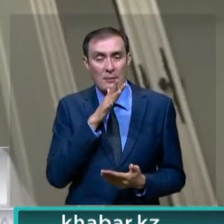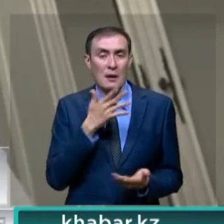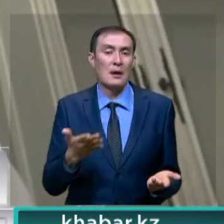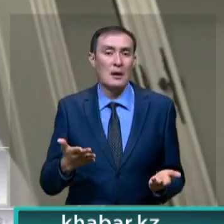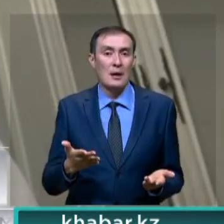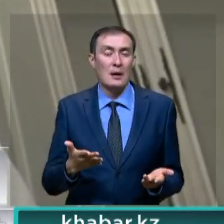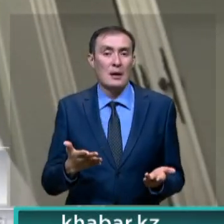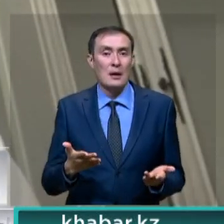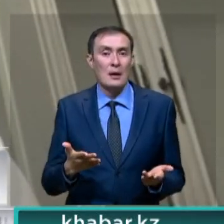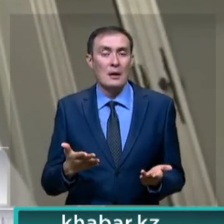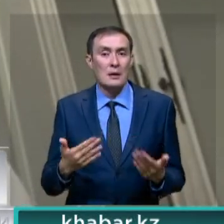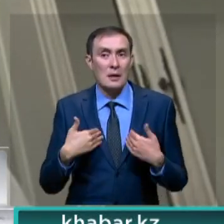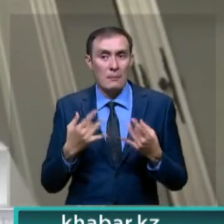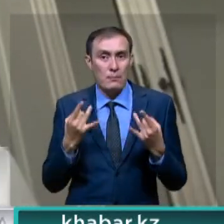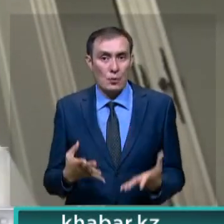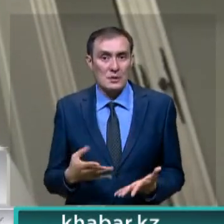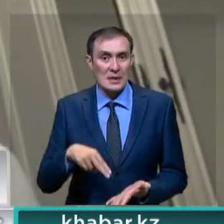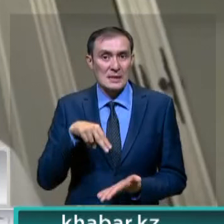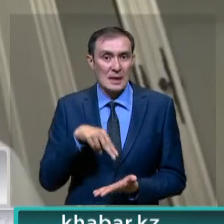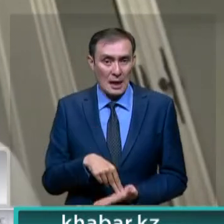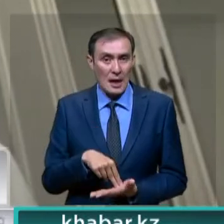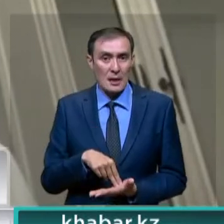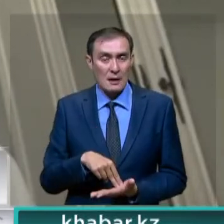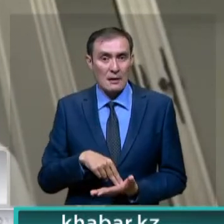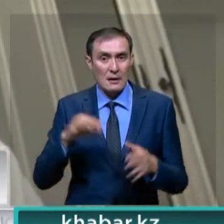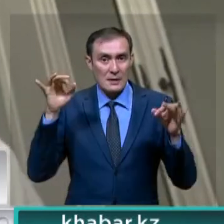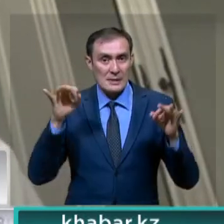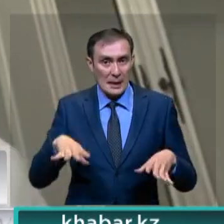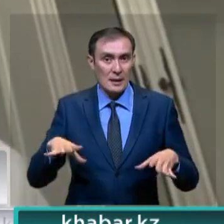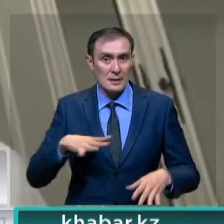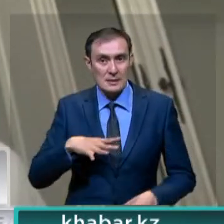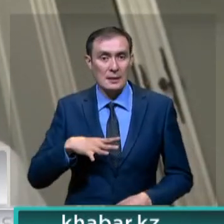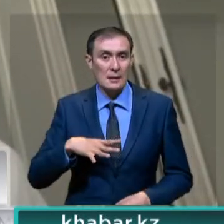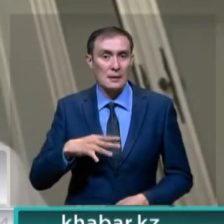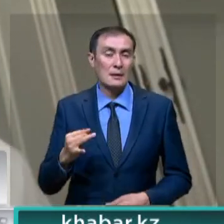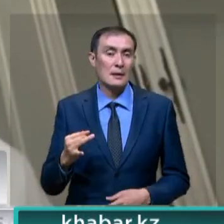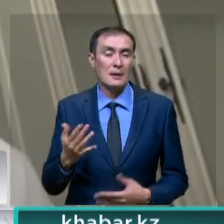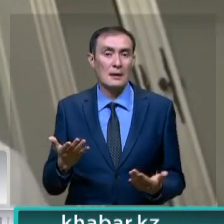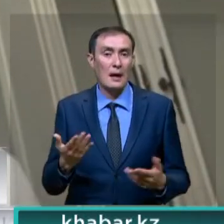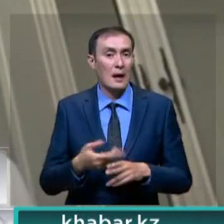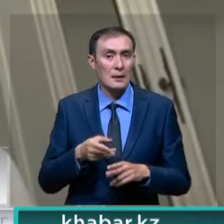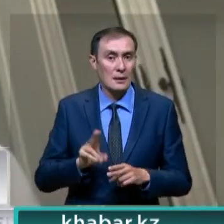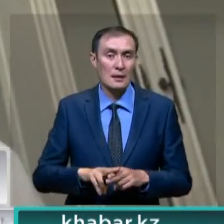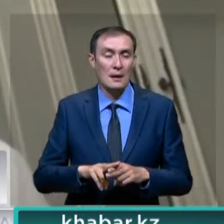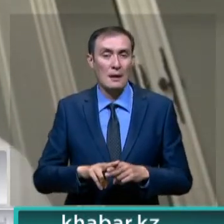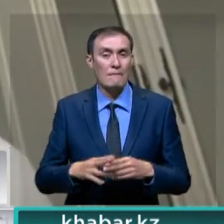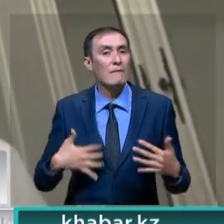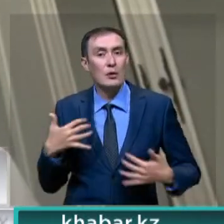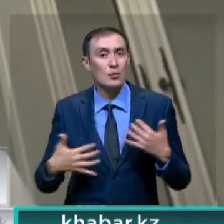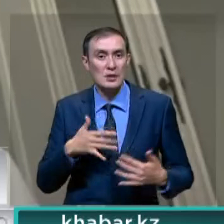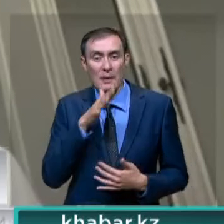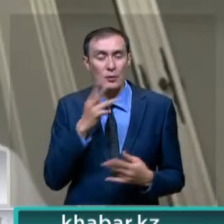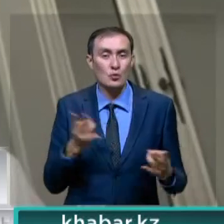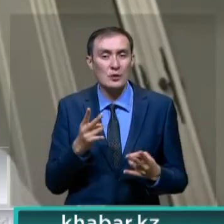в какое-то время я просто стояла в растерянности. И этот волнующий момент